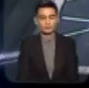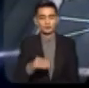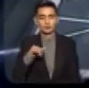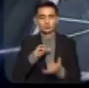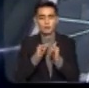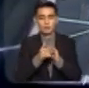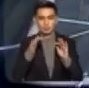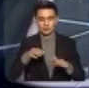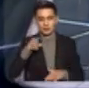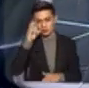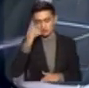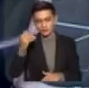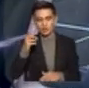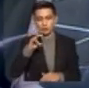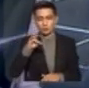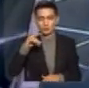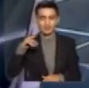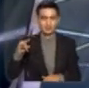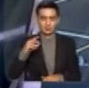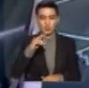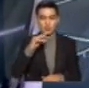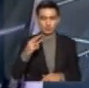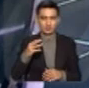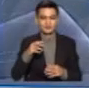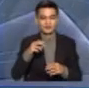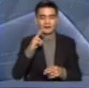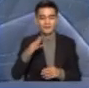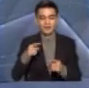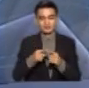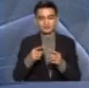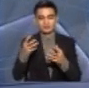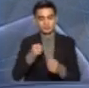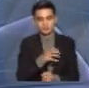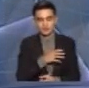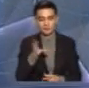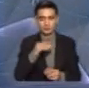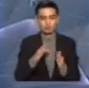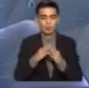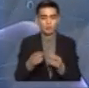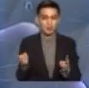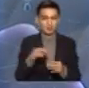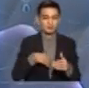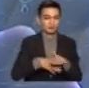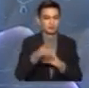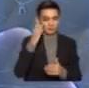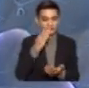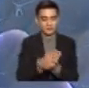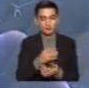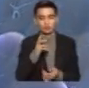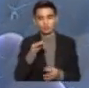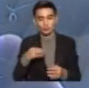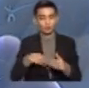Өскеменде мемлекеттік нұрлы көш бағдарламасымен үй алған тұрғындар баспаналарын тастап, көшіп кеткісі келіп жүр. Бірақ кетейін десе, ақша